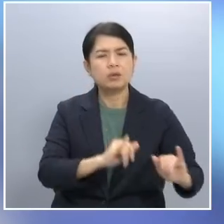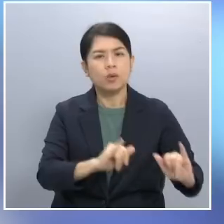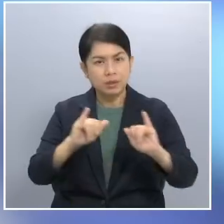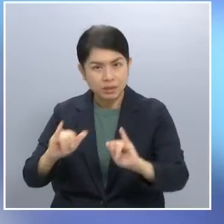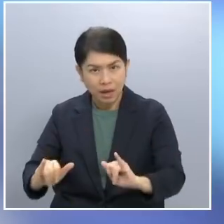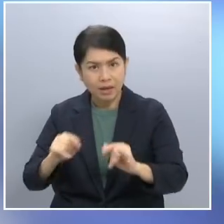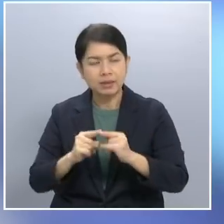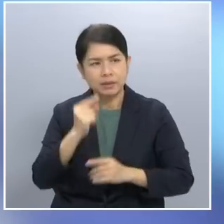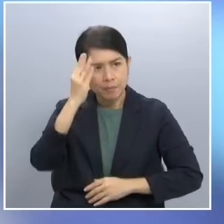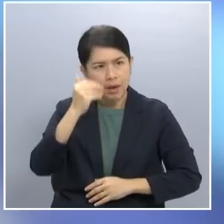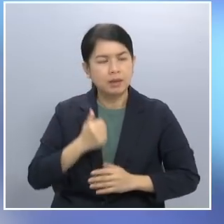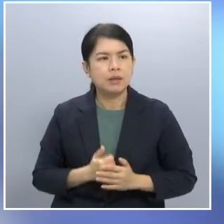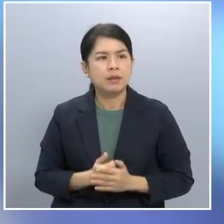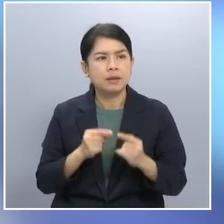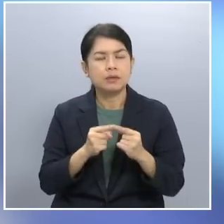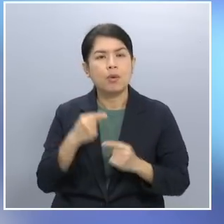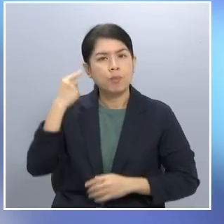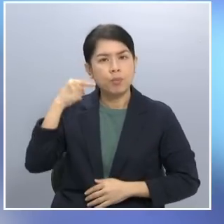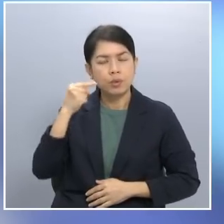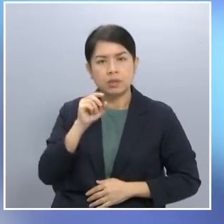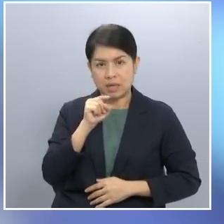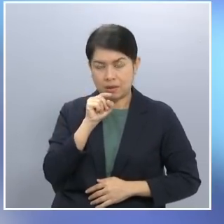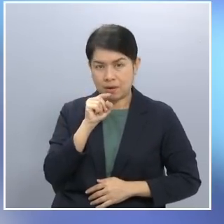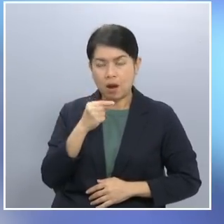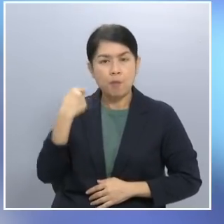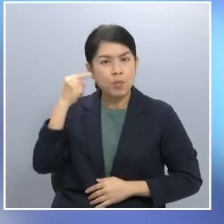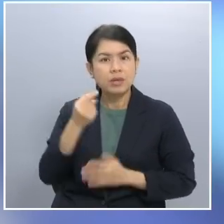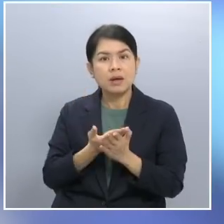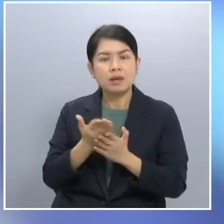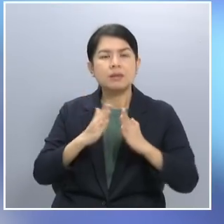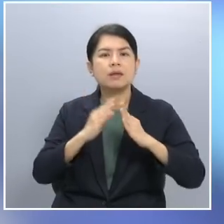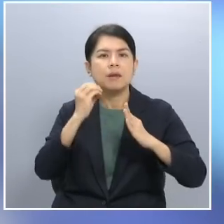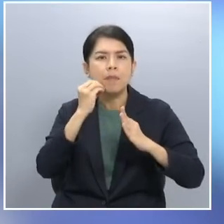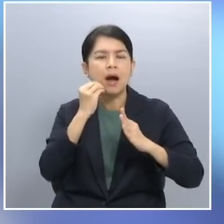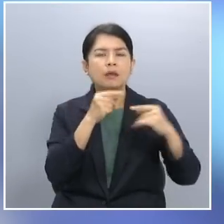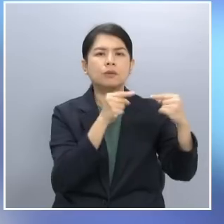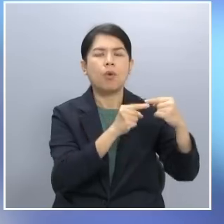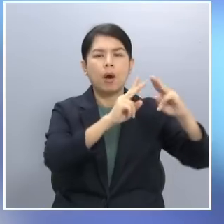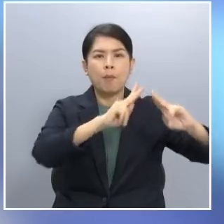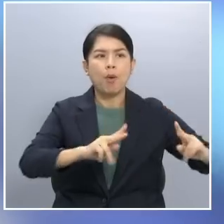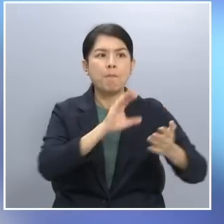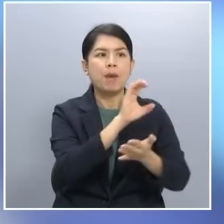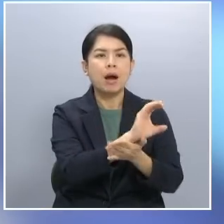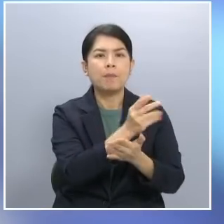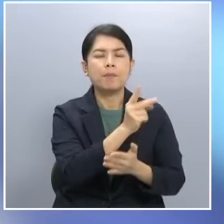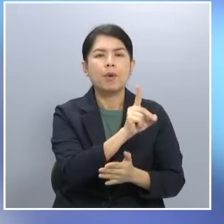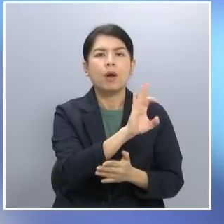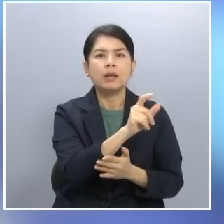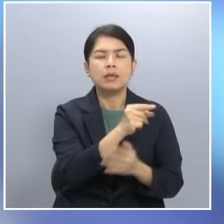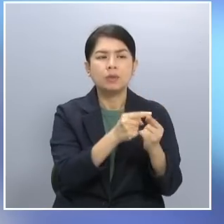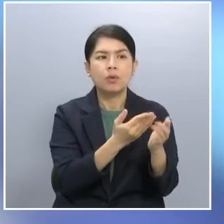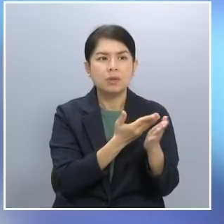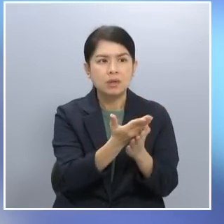จริงๆแล้วเนี่ยคุณกมลพรผู้ตายเนี่ยเขาซื้อบ้านหลังนี้เอาไว้แล้วจากทางกรมบังคับคดีซื้อเอาไว้เนี่ยตั้งแต่ต้นปี